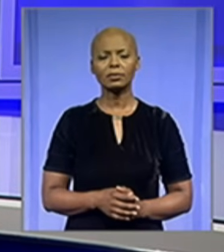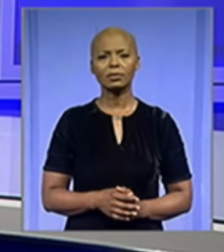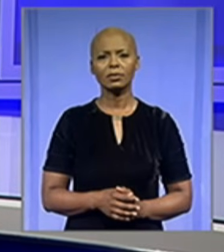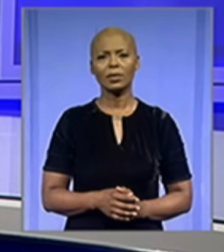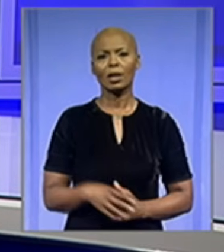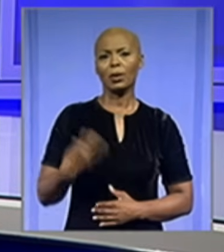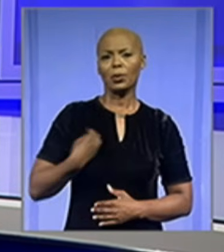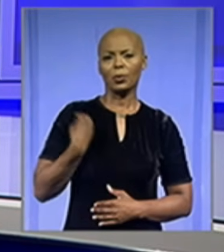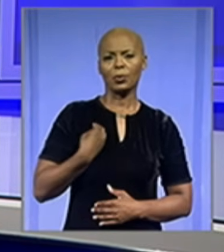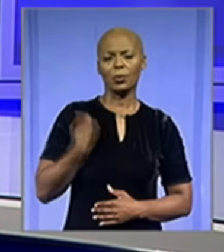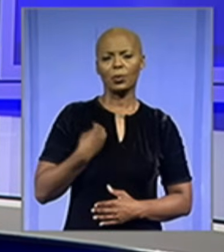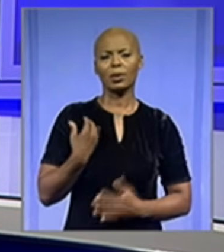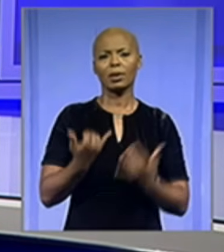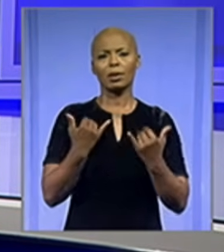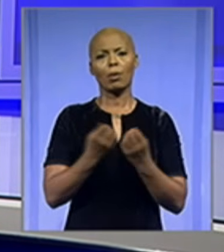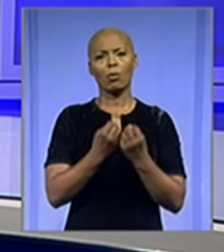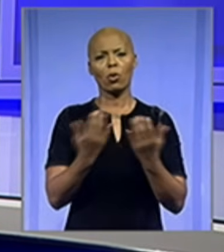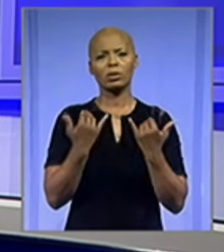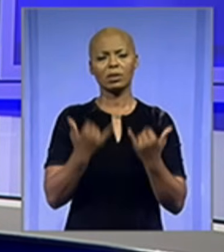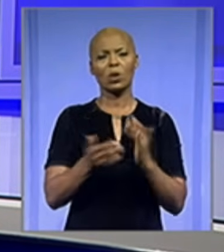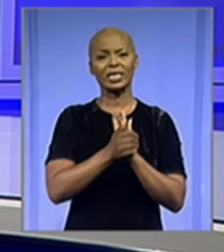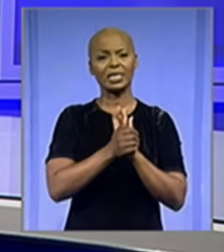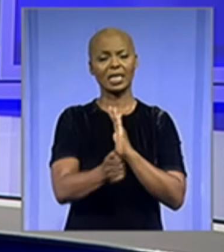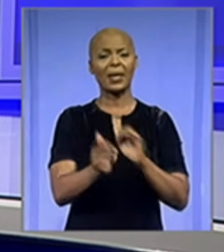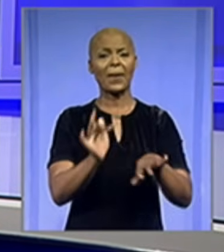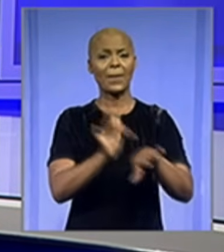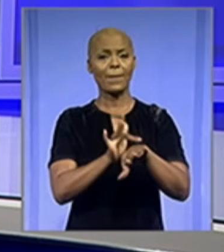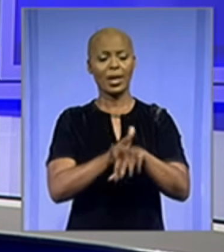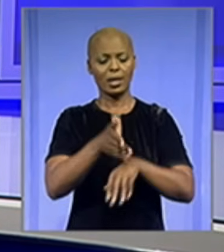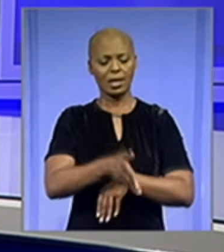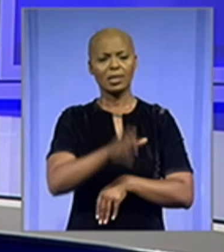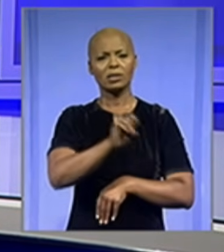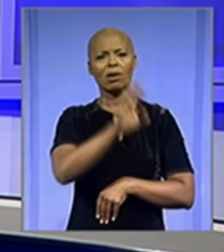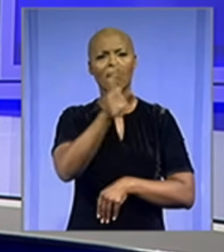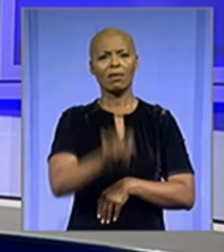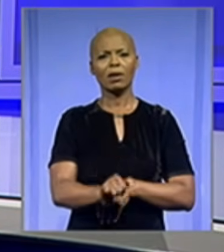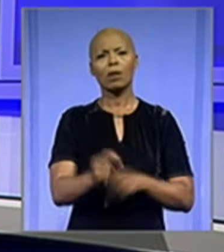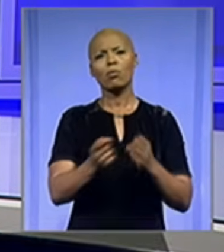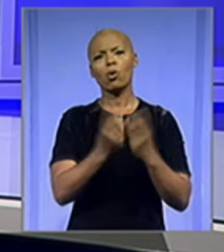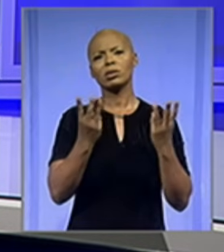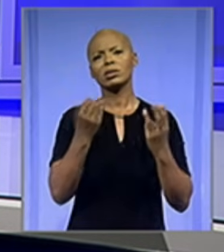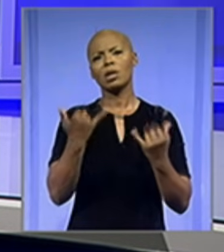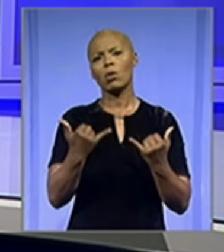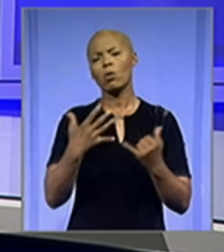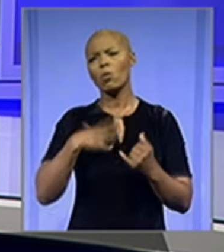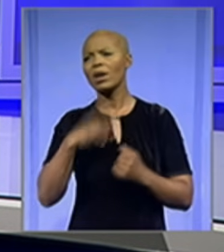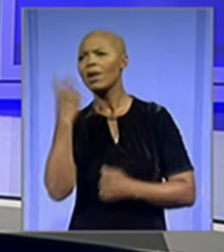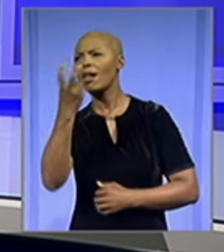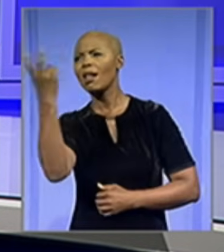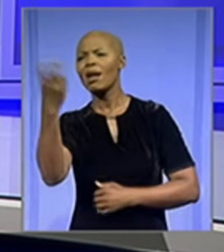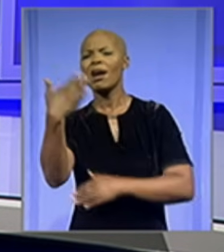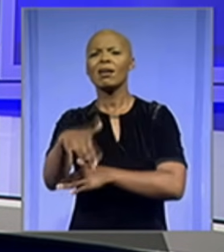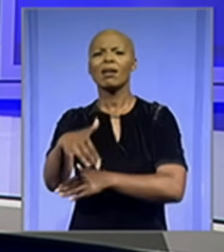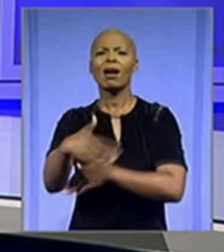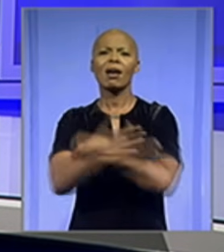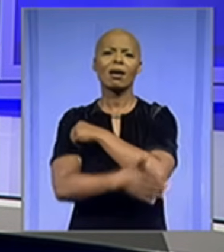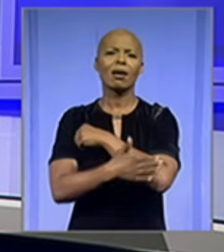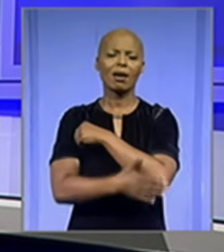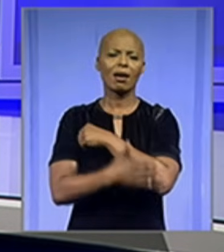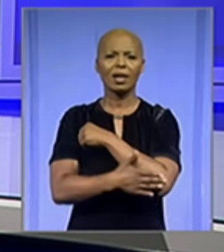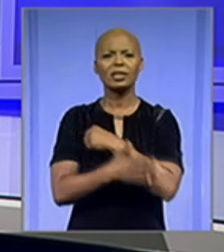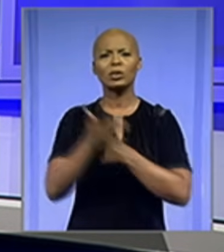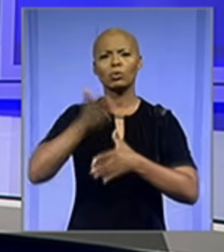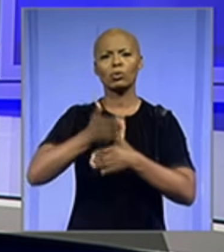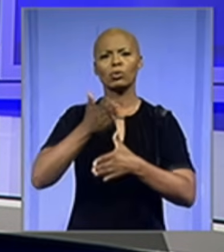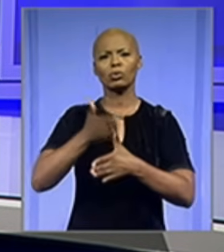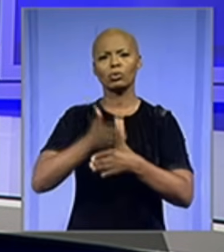Bašwa ba le bantsi ba ba nang le dinonofo mono Afrika Borwa ba senka ditiro kwa dinageng tsa boditšhaba gore ba oketse ditšhono tsa bone tsa